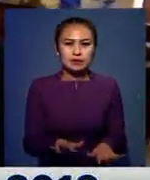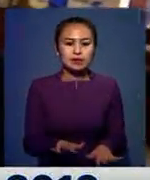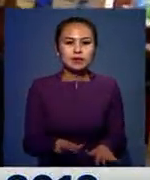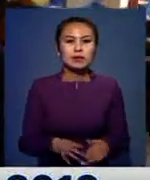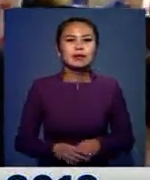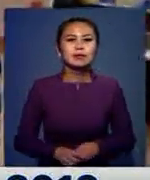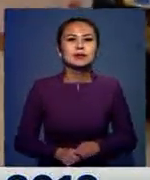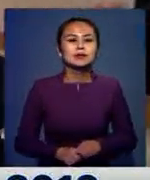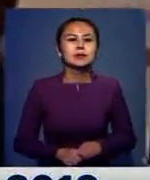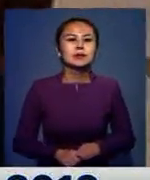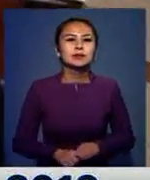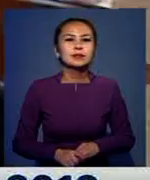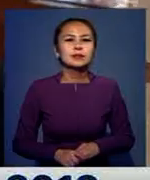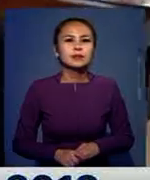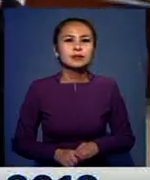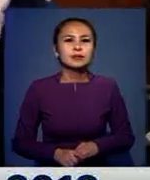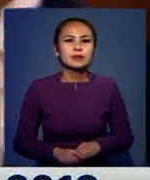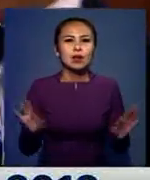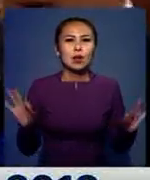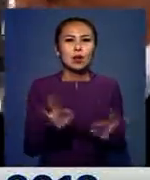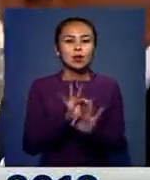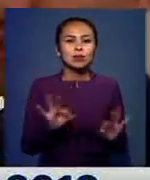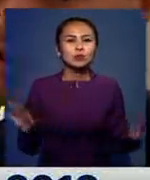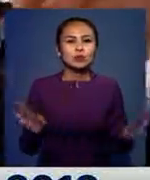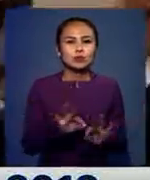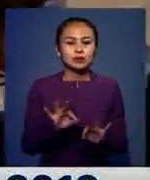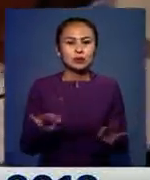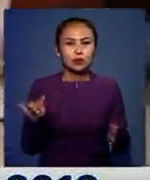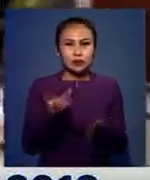қарасаңыздар шағын концерт ұйымдастырылыпты. Бір тыңдап көрелік.